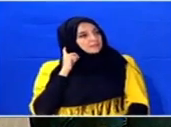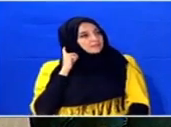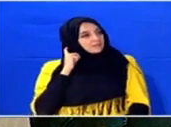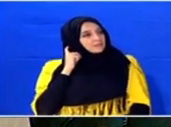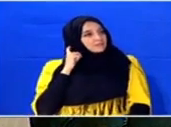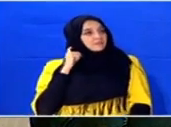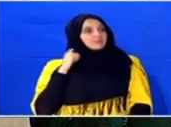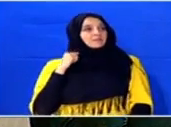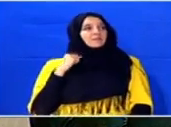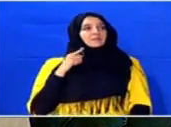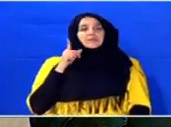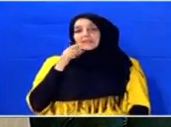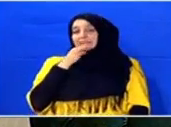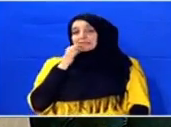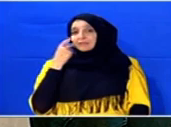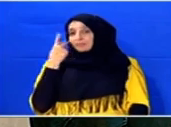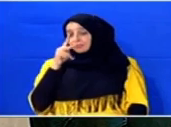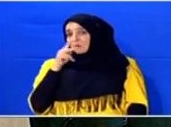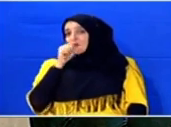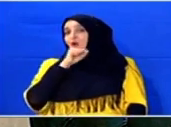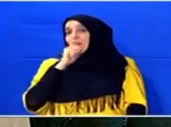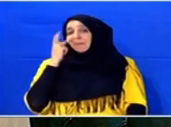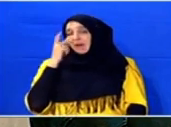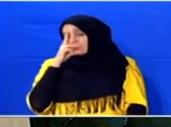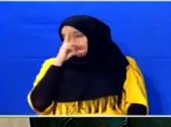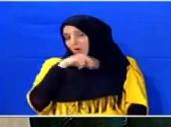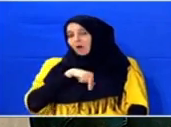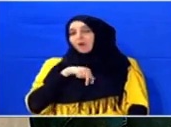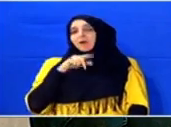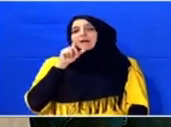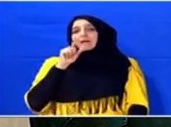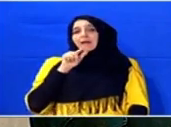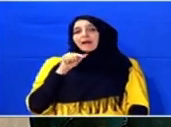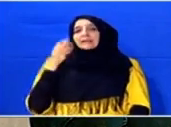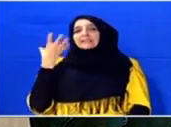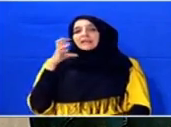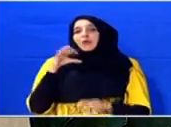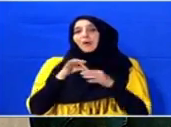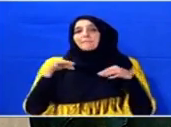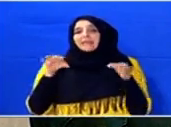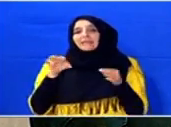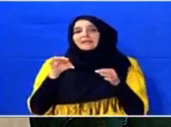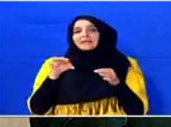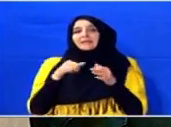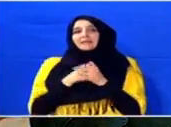هو جدك توفى 500 متر مربع